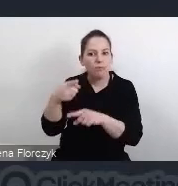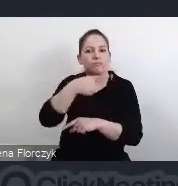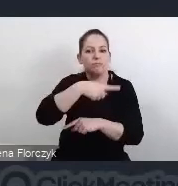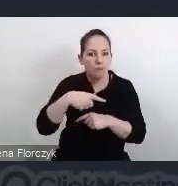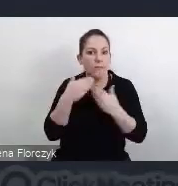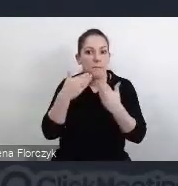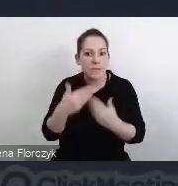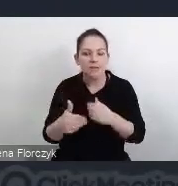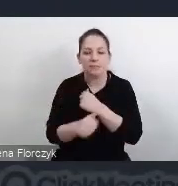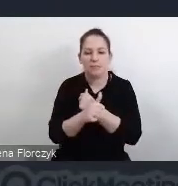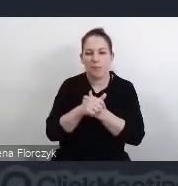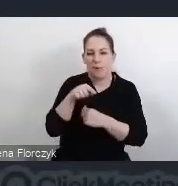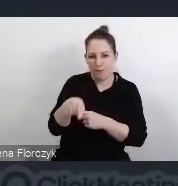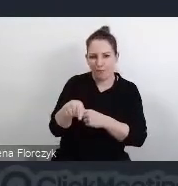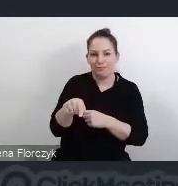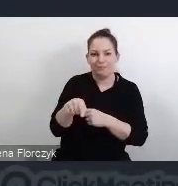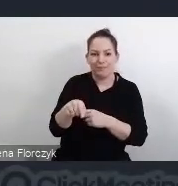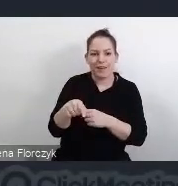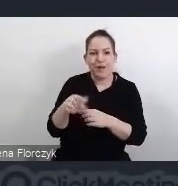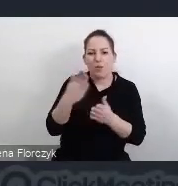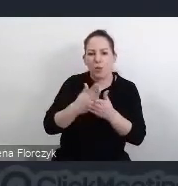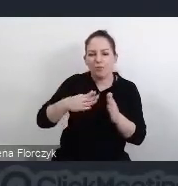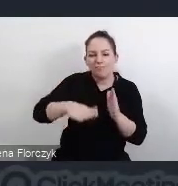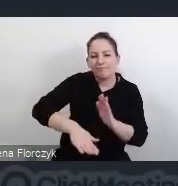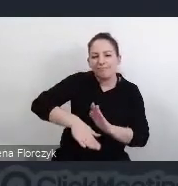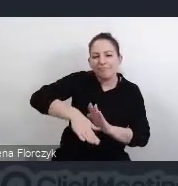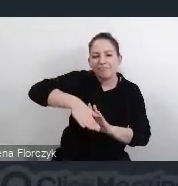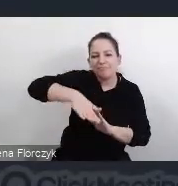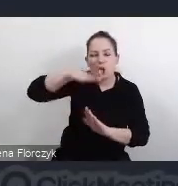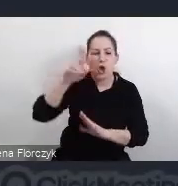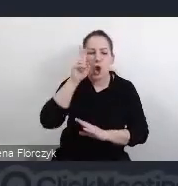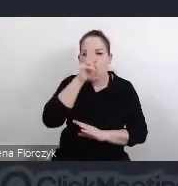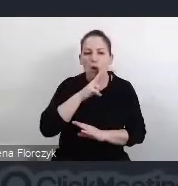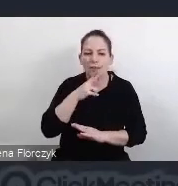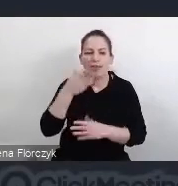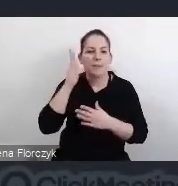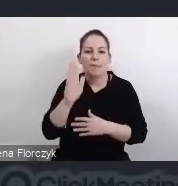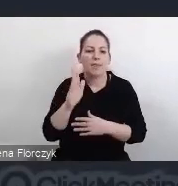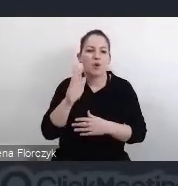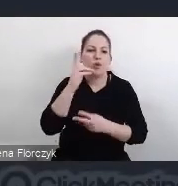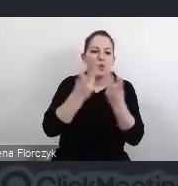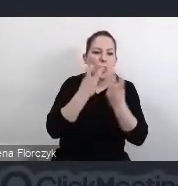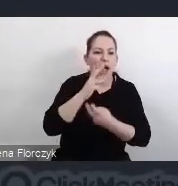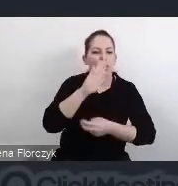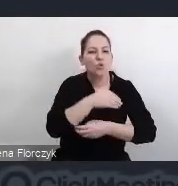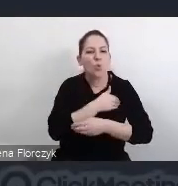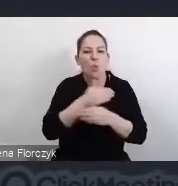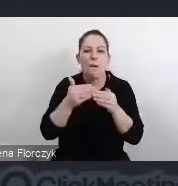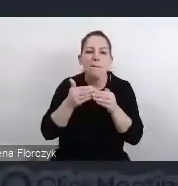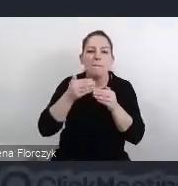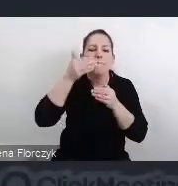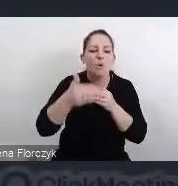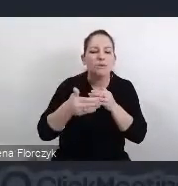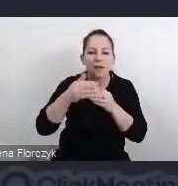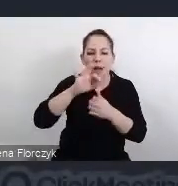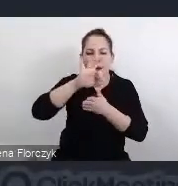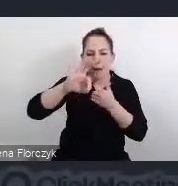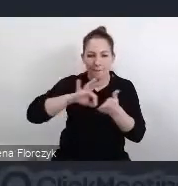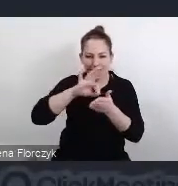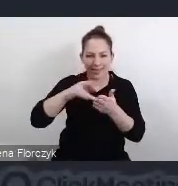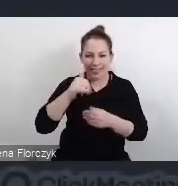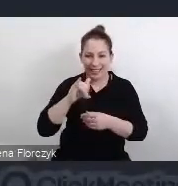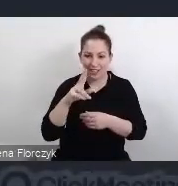że już od najmłodszych lat rodzice nie będą szukać szkół gdzieś poza gminą nisko,